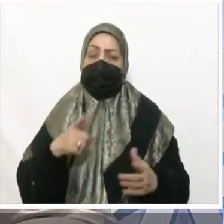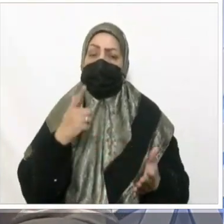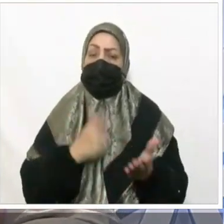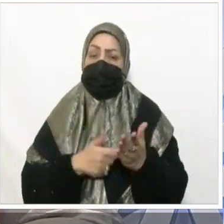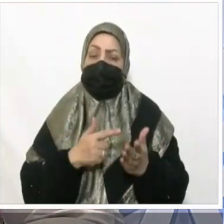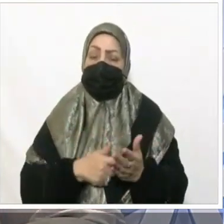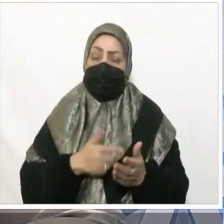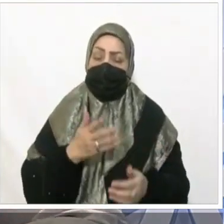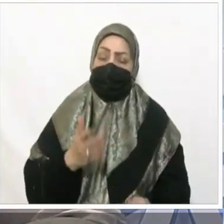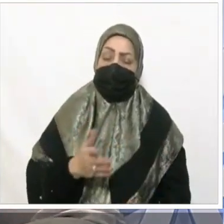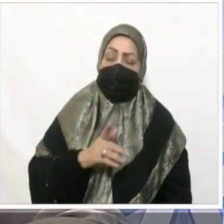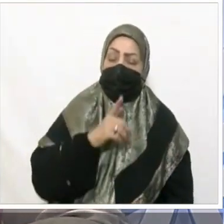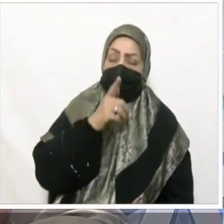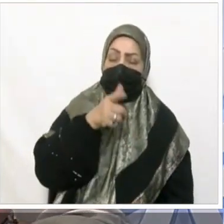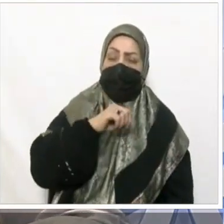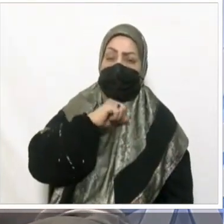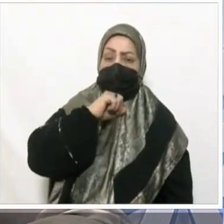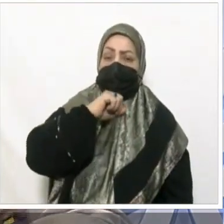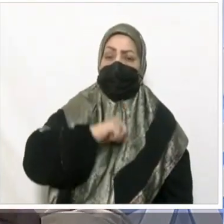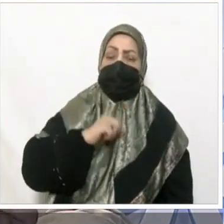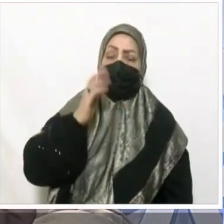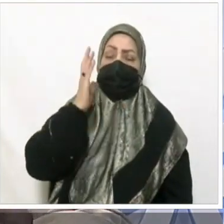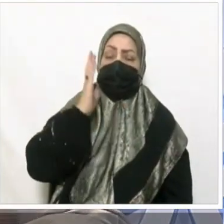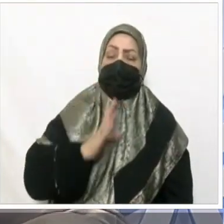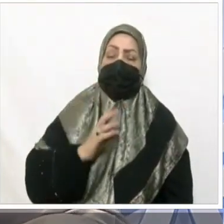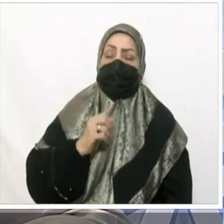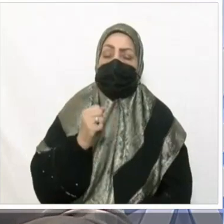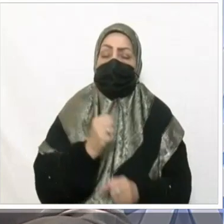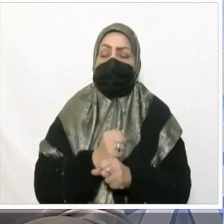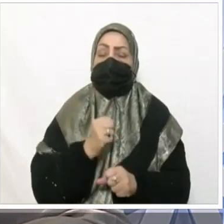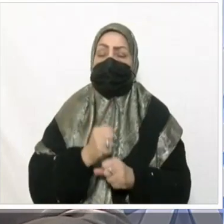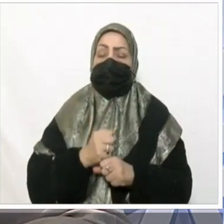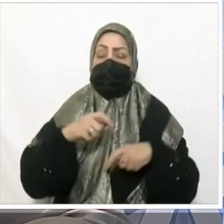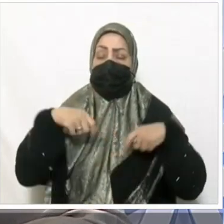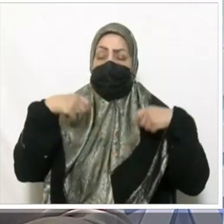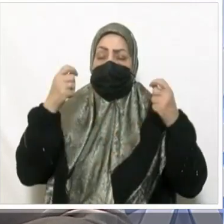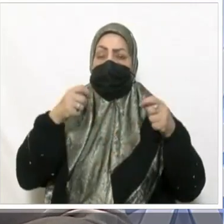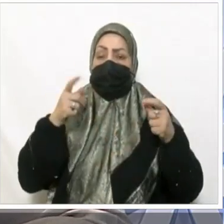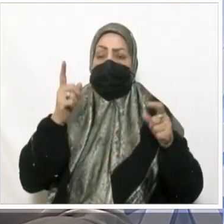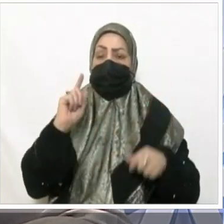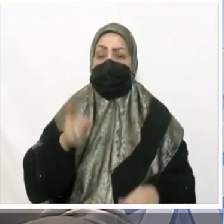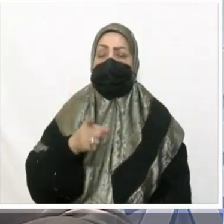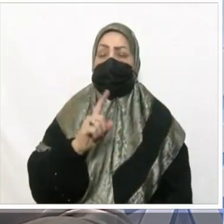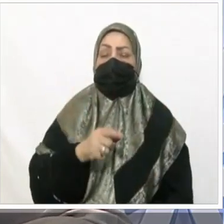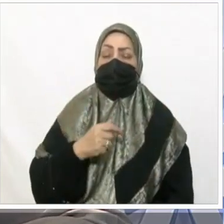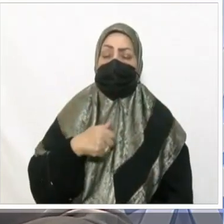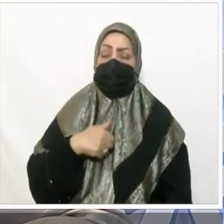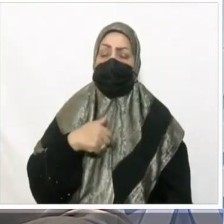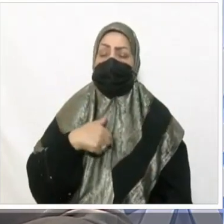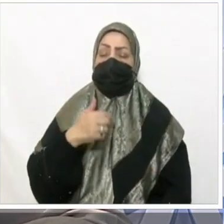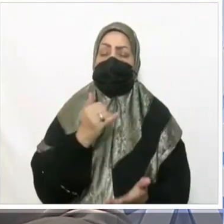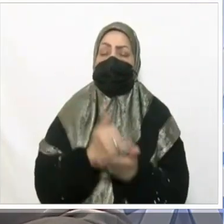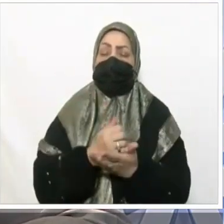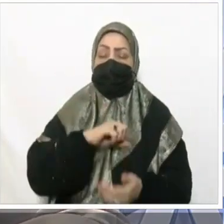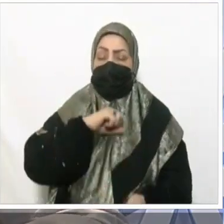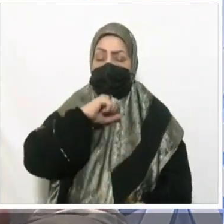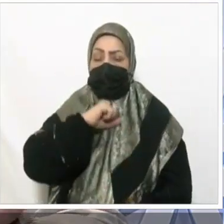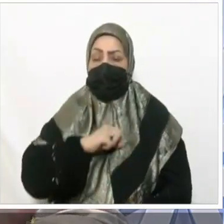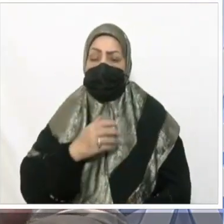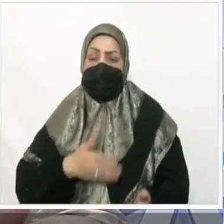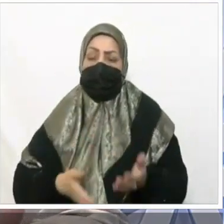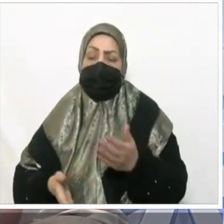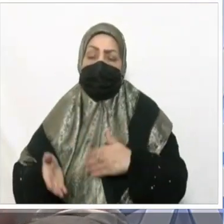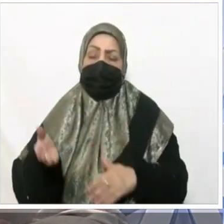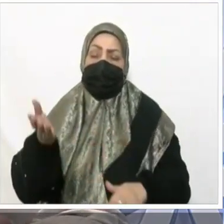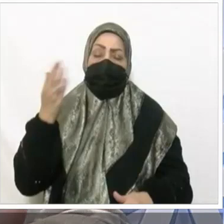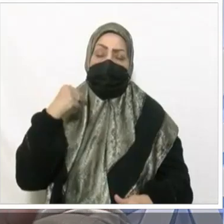الغنم. قالوا وأنت يا رسول الله؟ قال نعم، كنت أرعاها على قراريط لأهل مكة. واختلفوا في تفسير